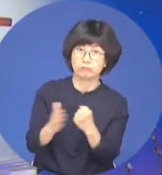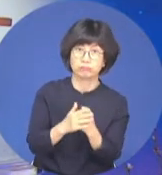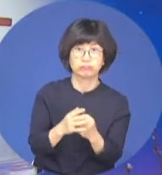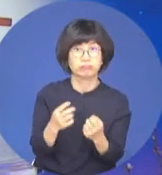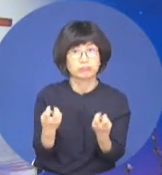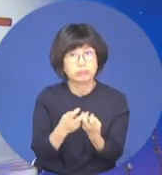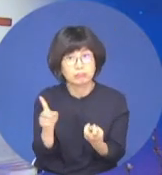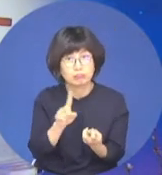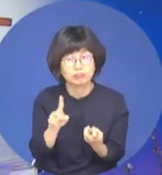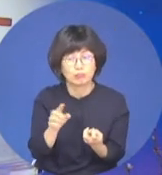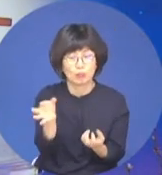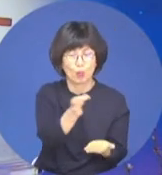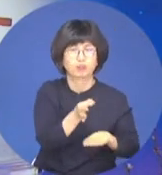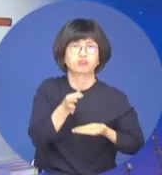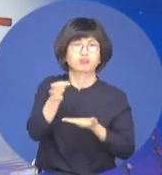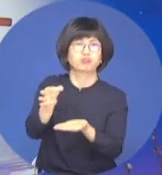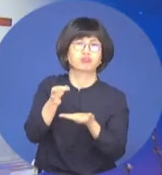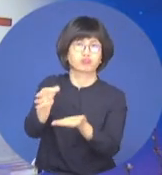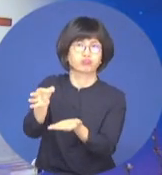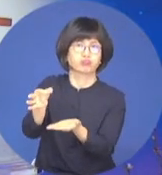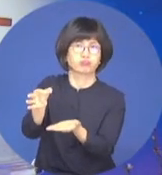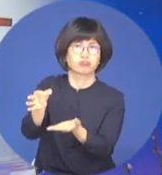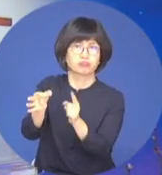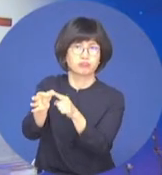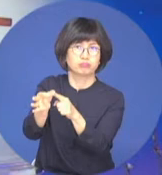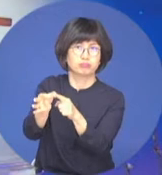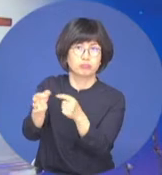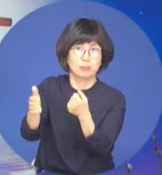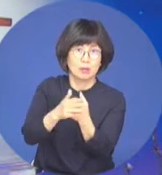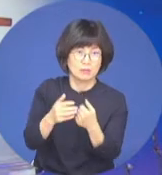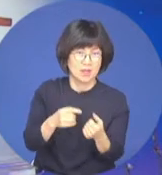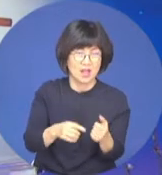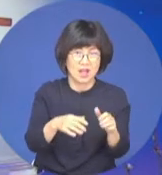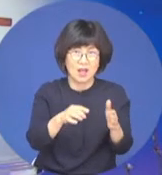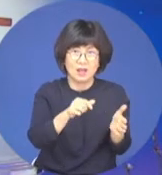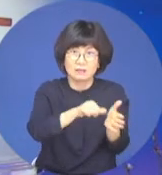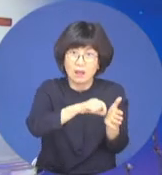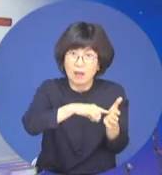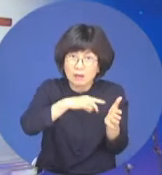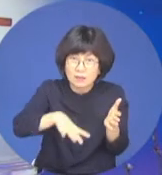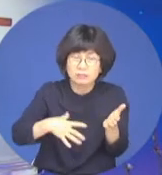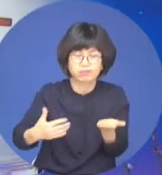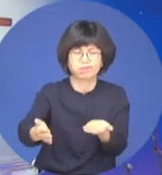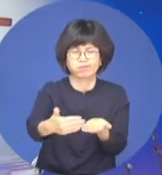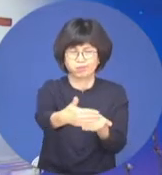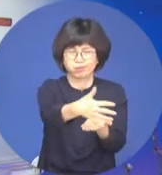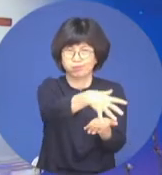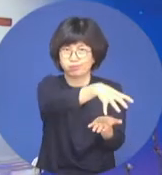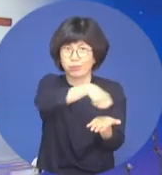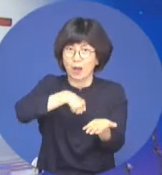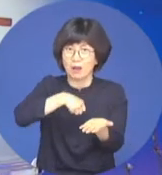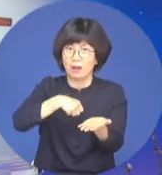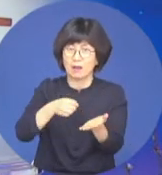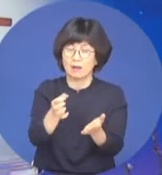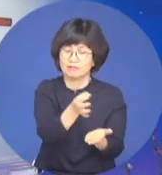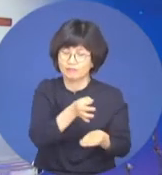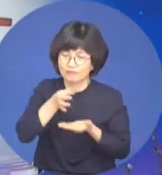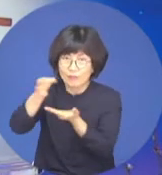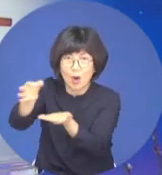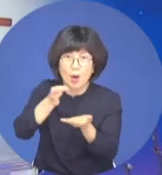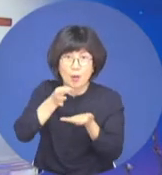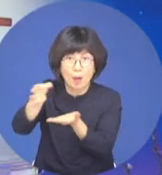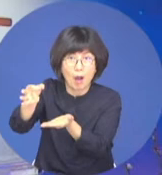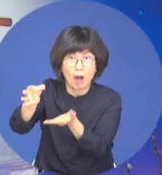그러니까 서민들의 돈을 많은 세금을 걷는다든지 착취를 해서 갖다 줄 수밖에 없으니까